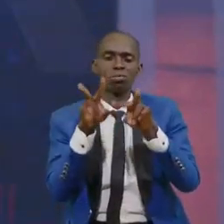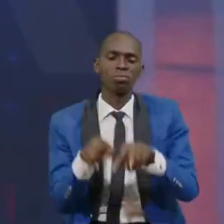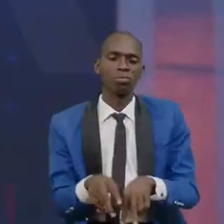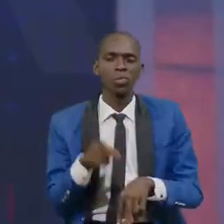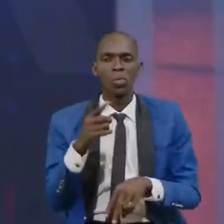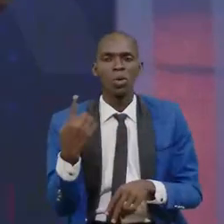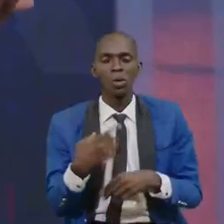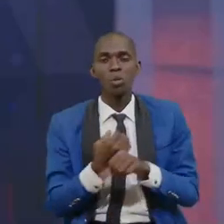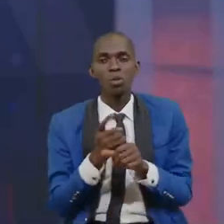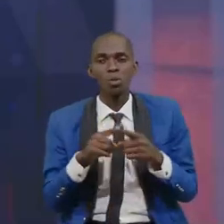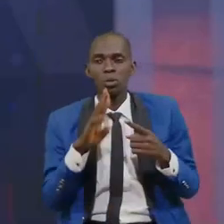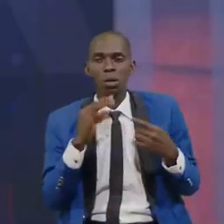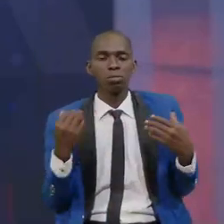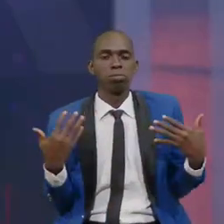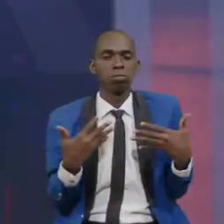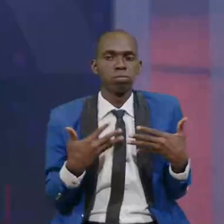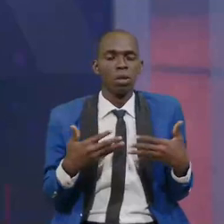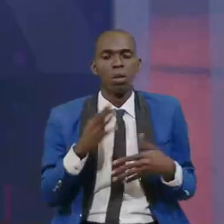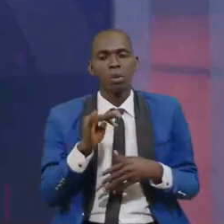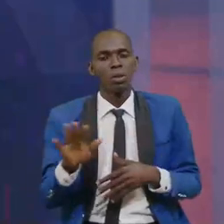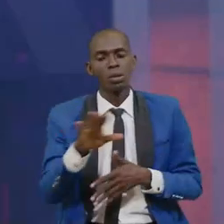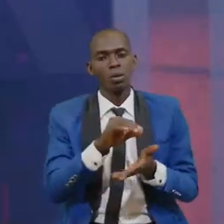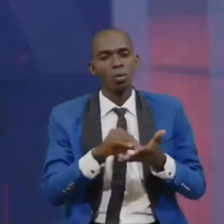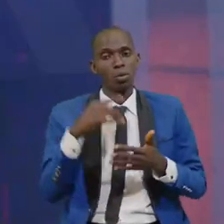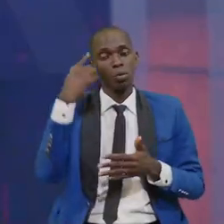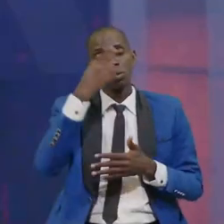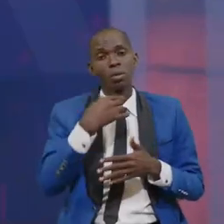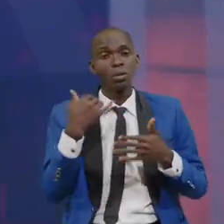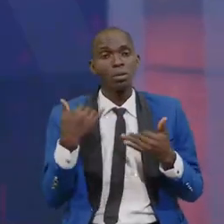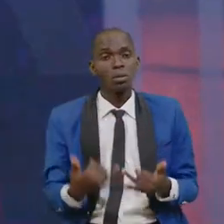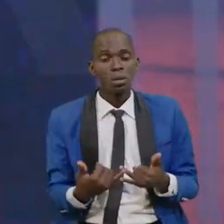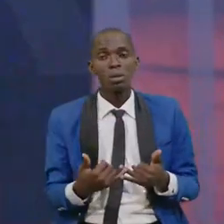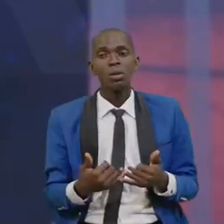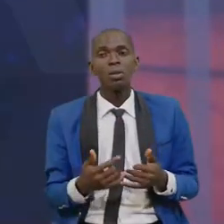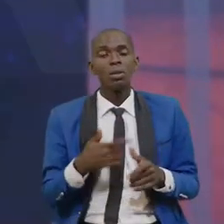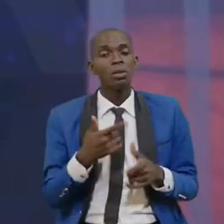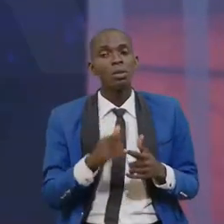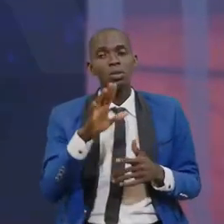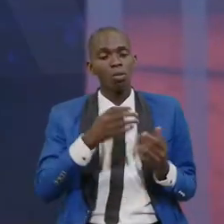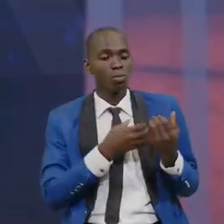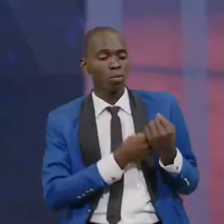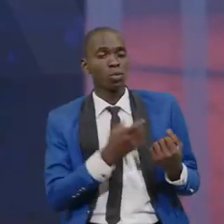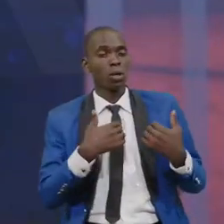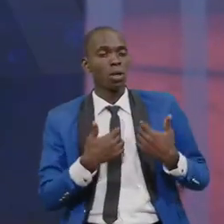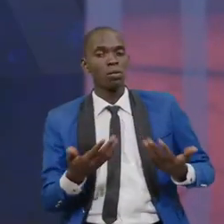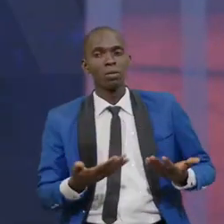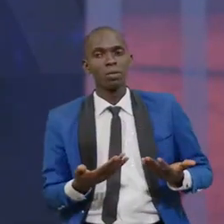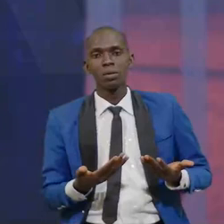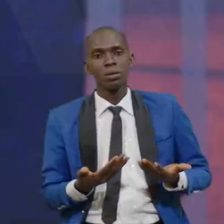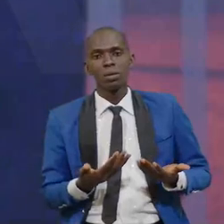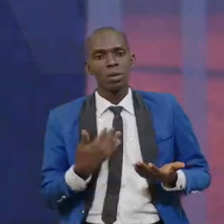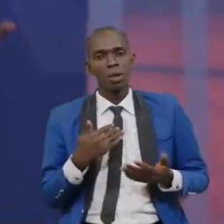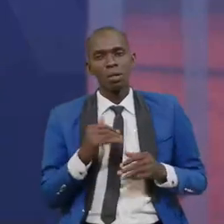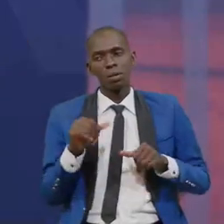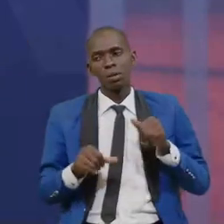yeux et ils te terrifiaient par leur parole, leur regard. Alors l'assurance que tu as issue, tu dis, ah, bon, je ne sais